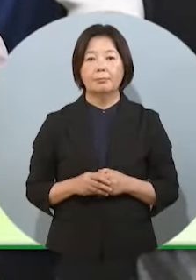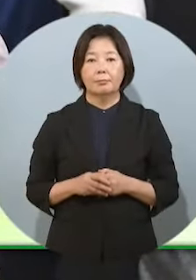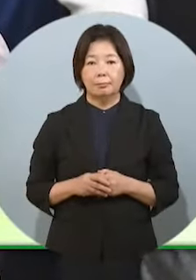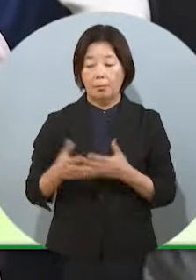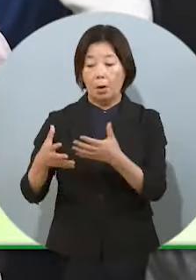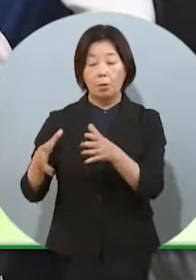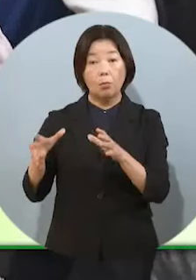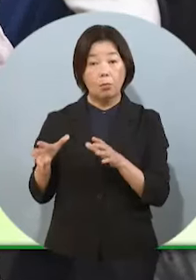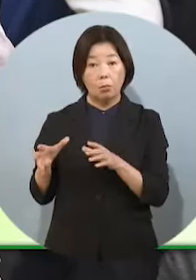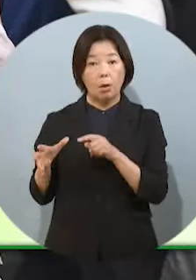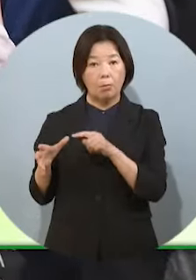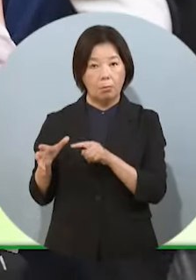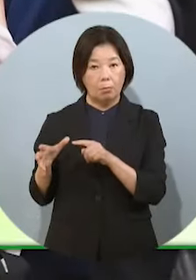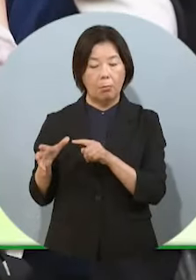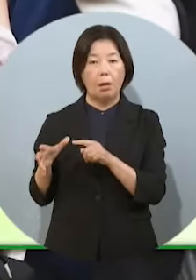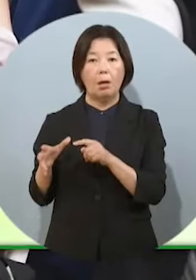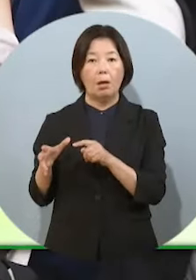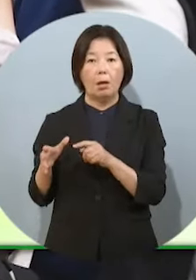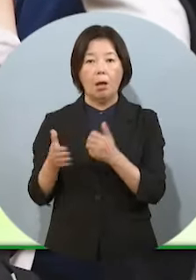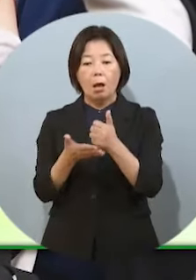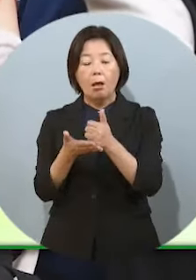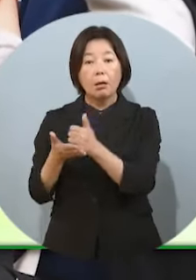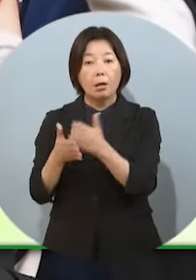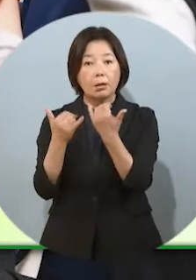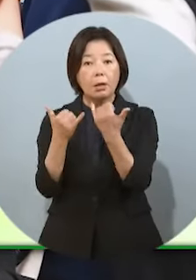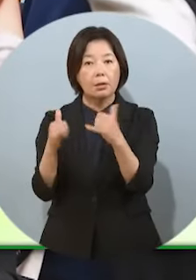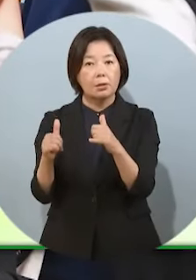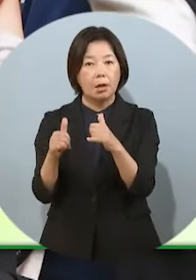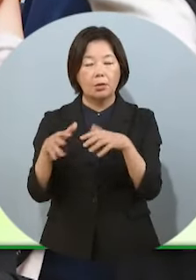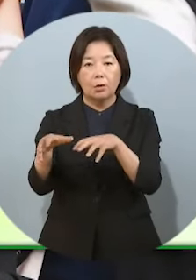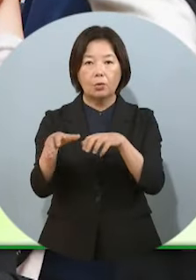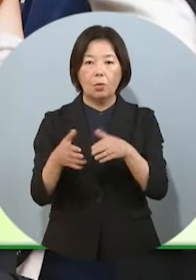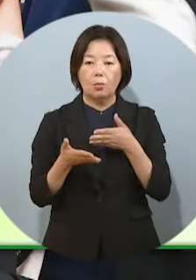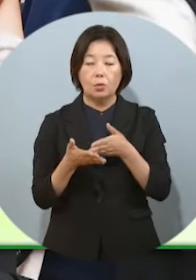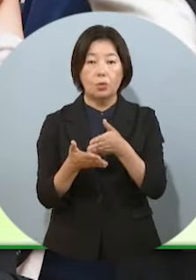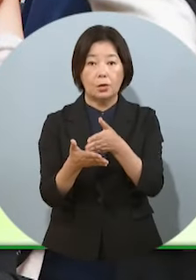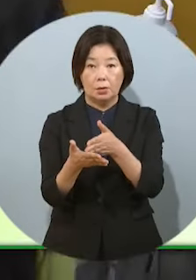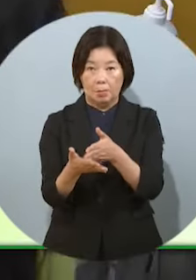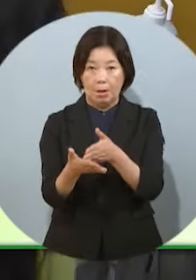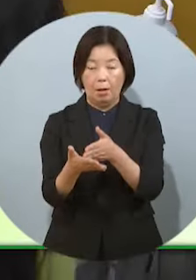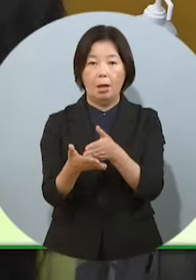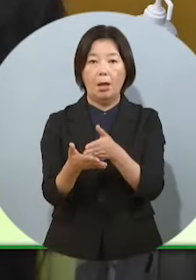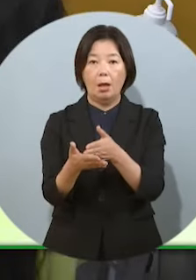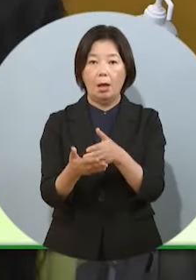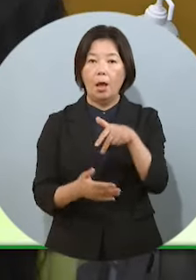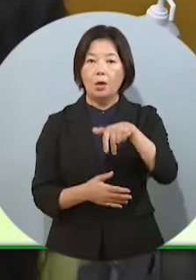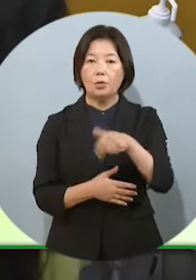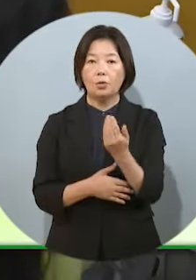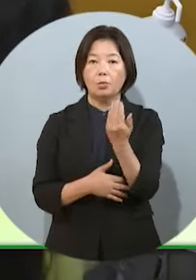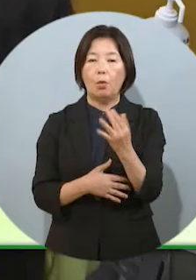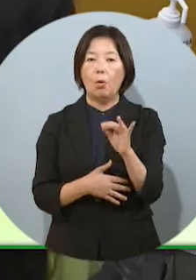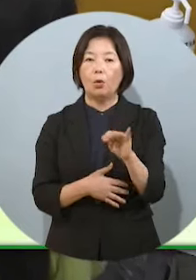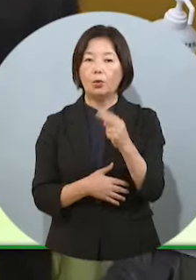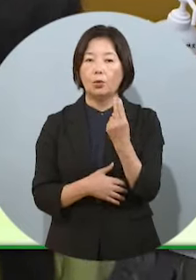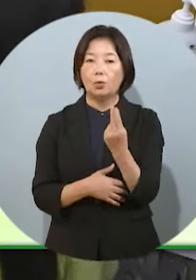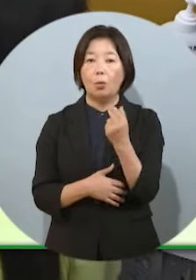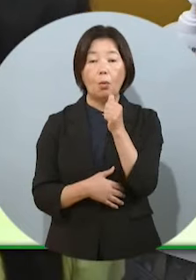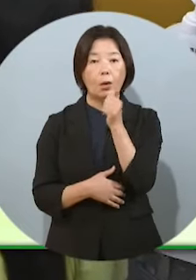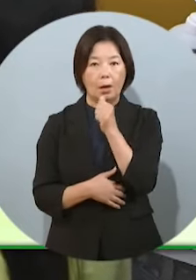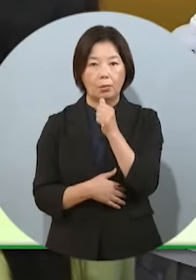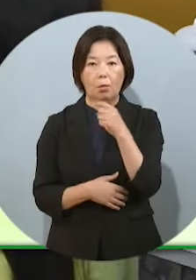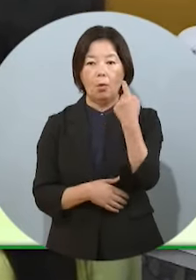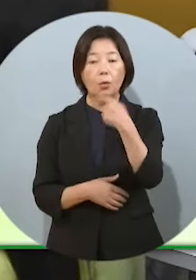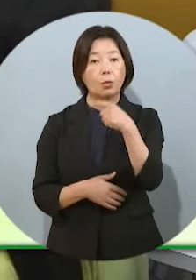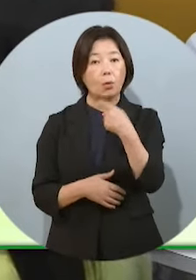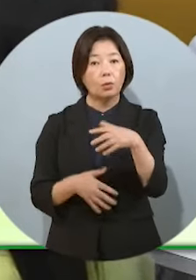ドーセントグループは、来園者に向けて動物の説明をするスポットガイドなど教育普